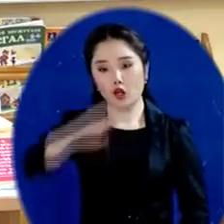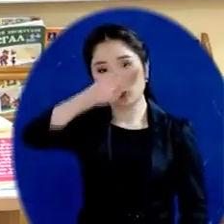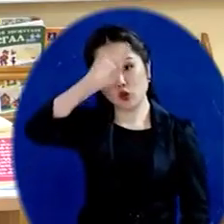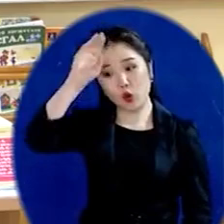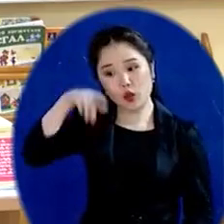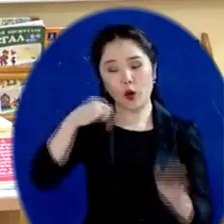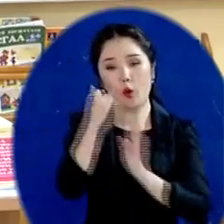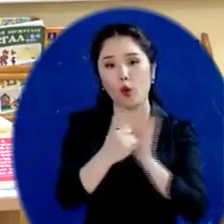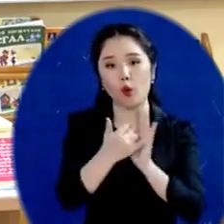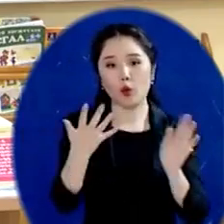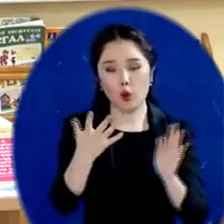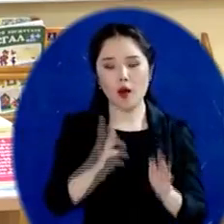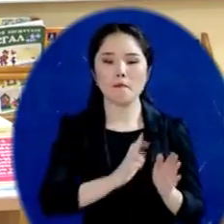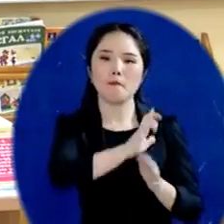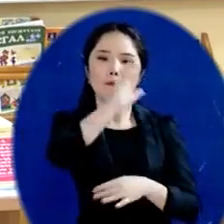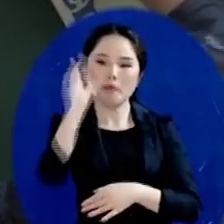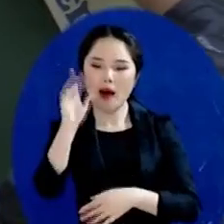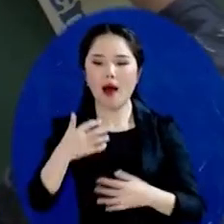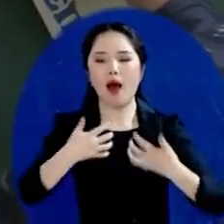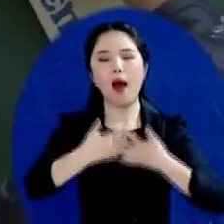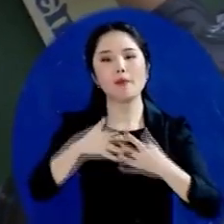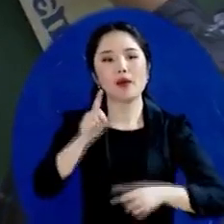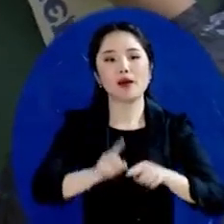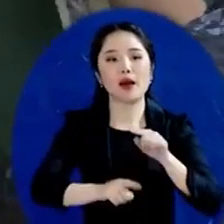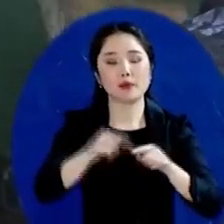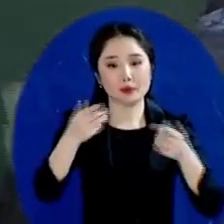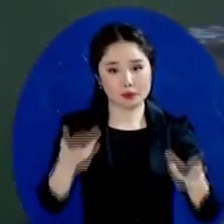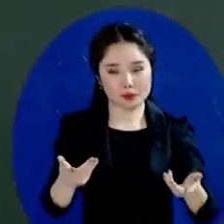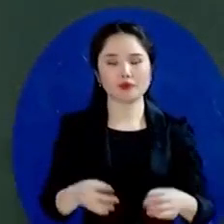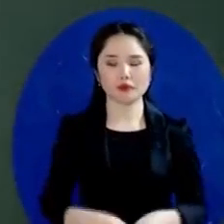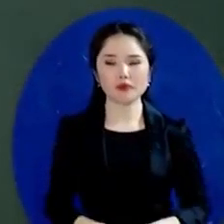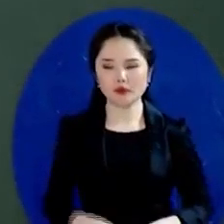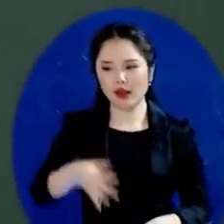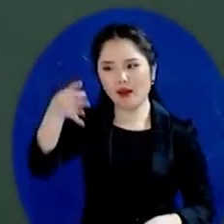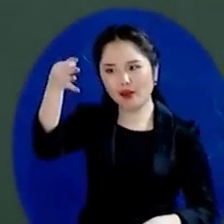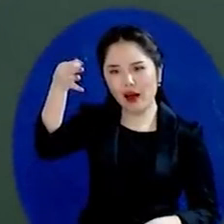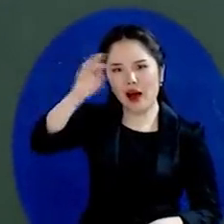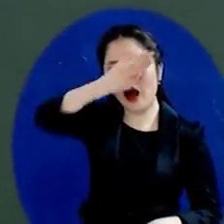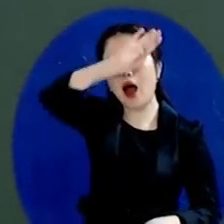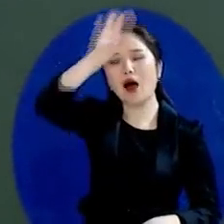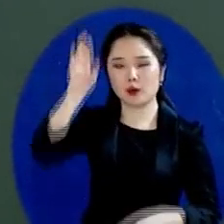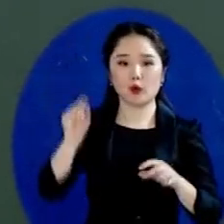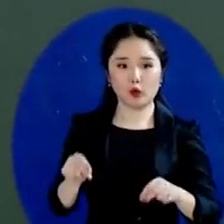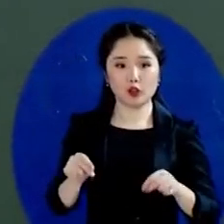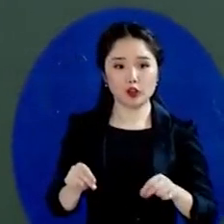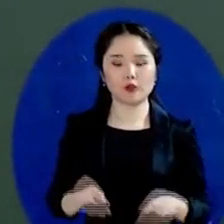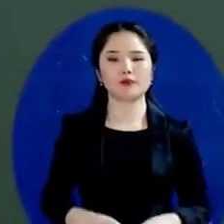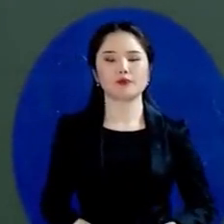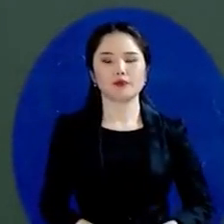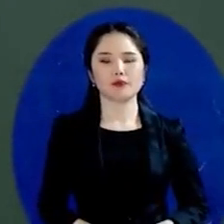Зуны улирал байгаль болон амьтдад ямар өөрчлөлт гардаг юм бэ? Нар шарж халуун болдог.